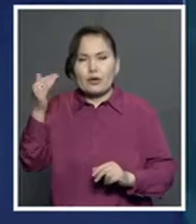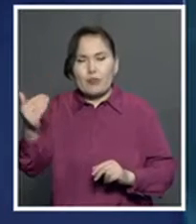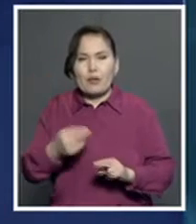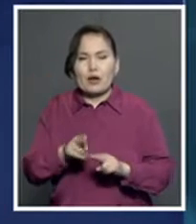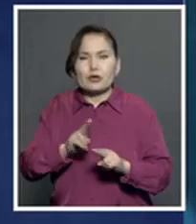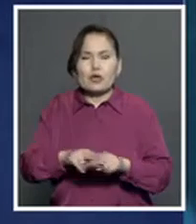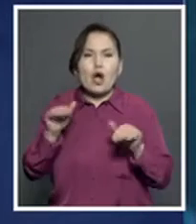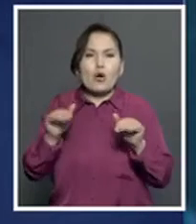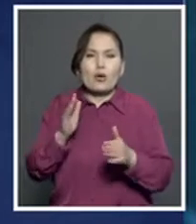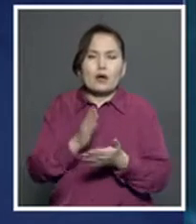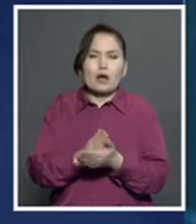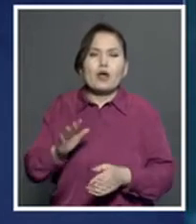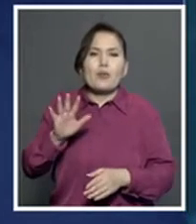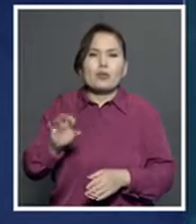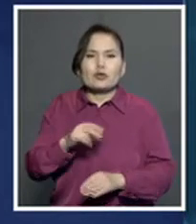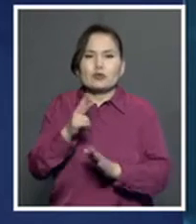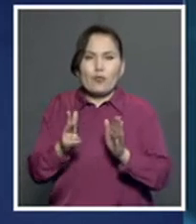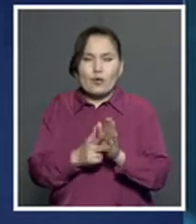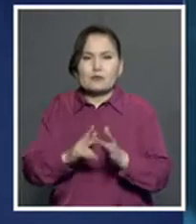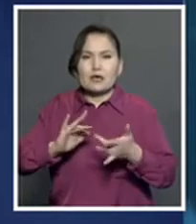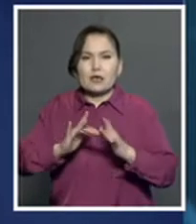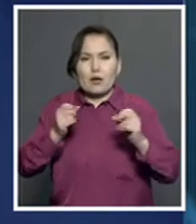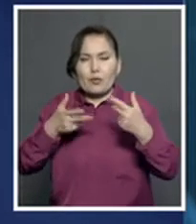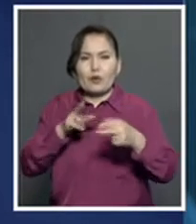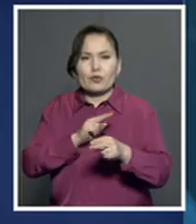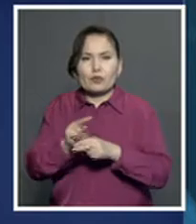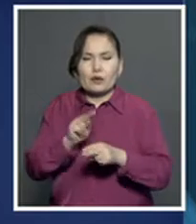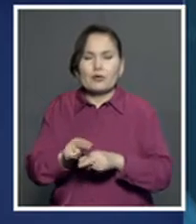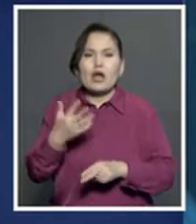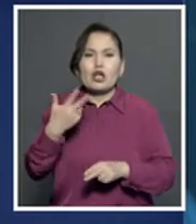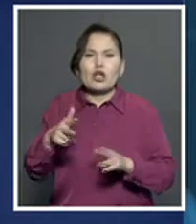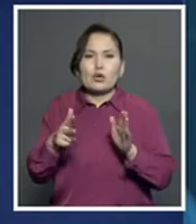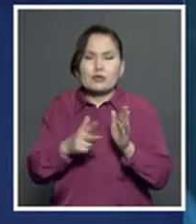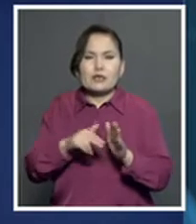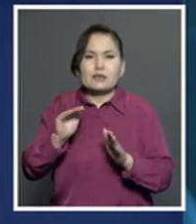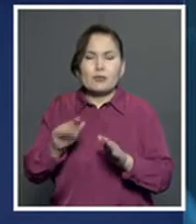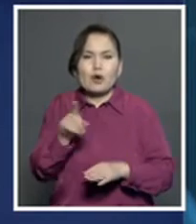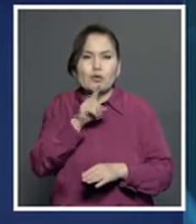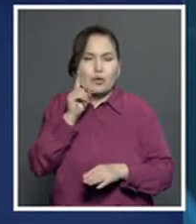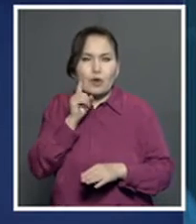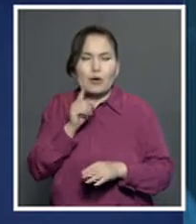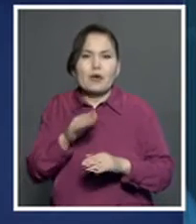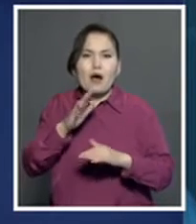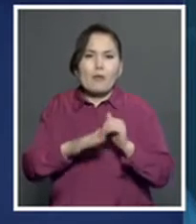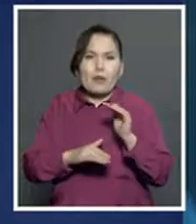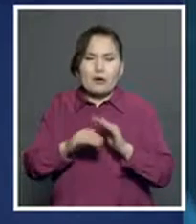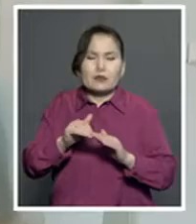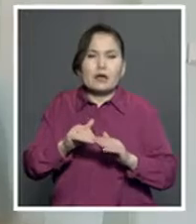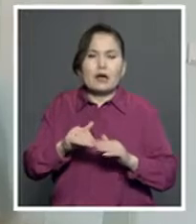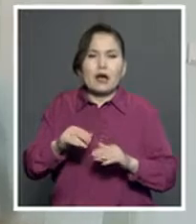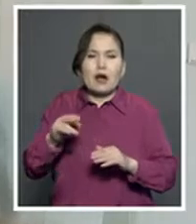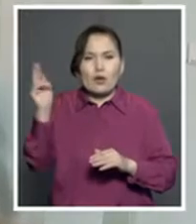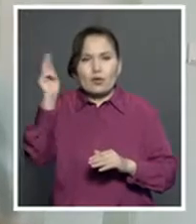бар. Оның 518-і дуальды оқыту жүйесі бойынша білім береді. Қазір 58 мың студент осы бағытта жұмыс істеп жүр. Политехникалық